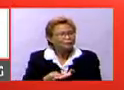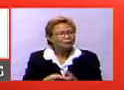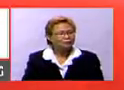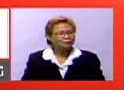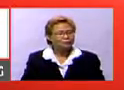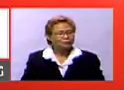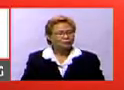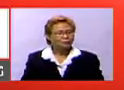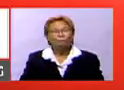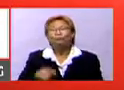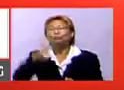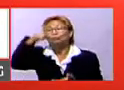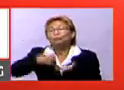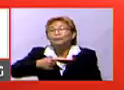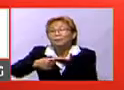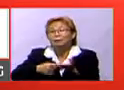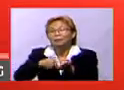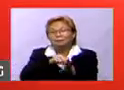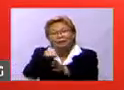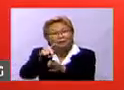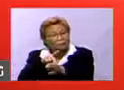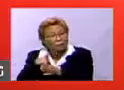untuk membicarakan kerjaya yang saya rasa